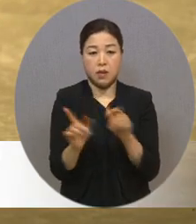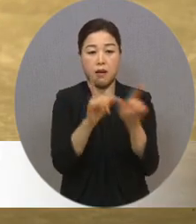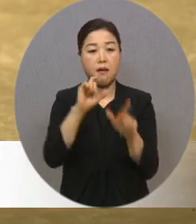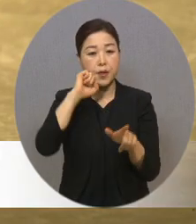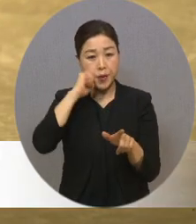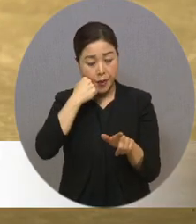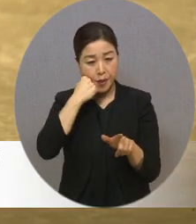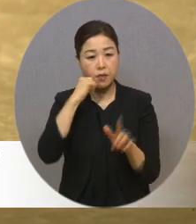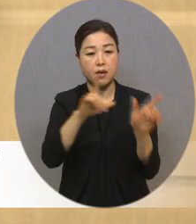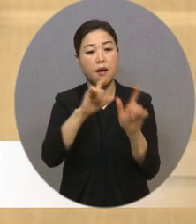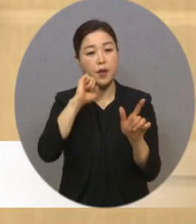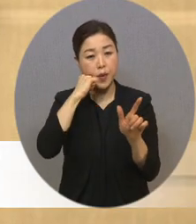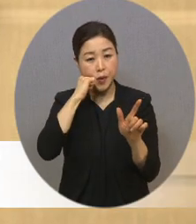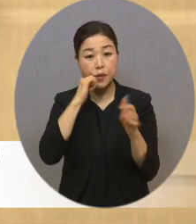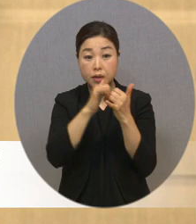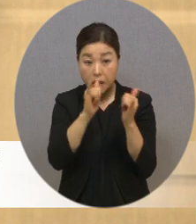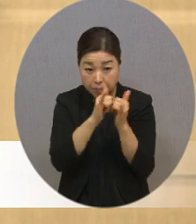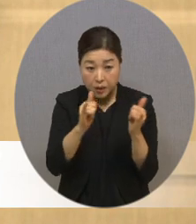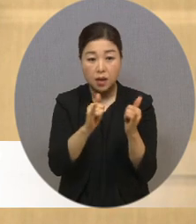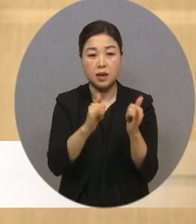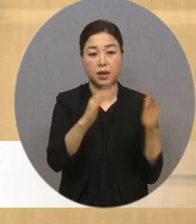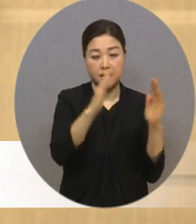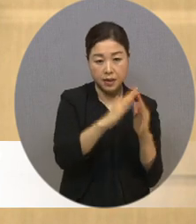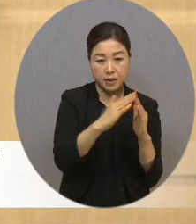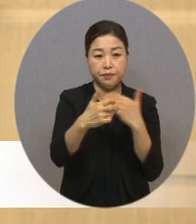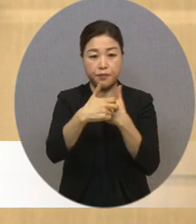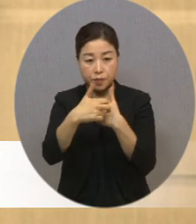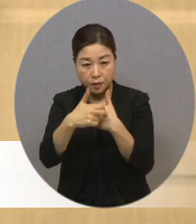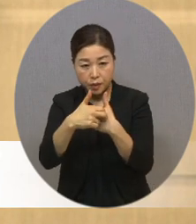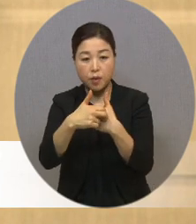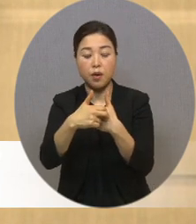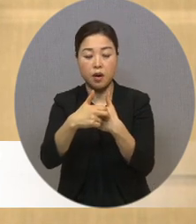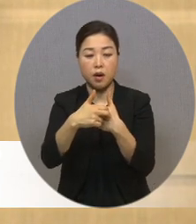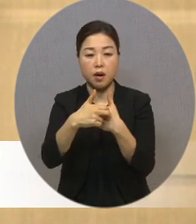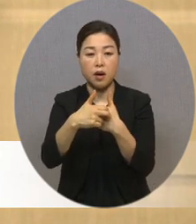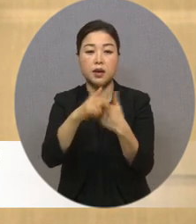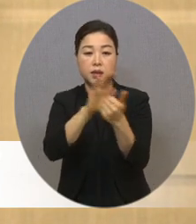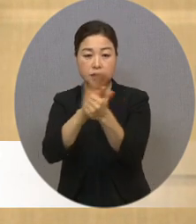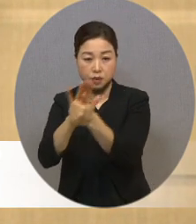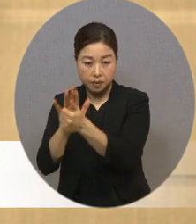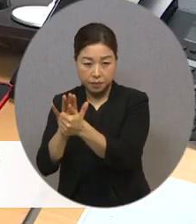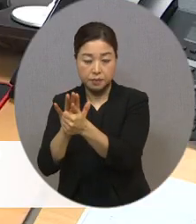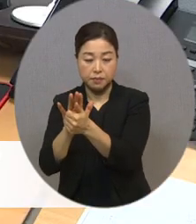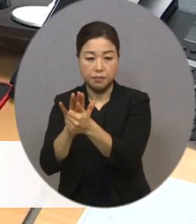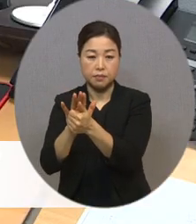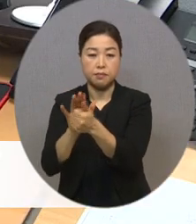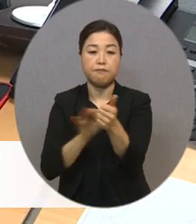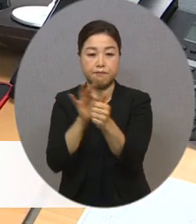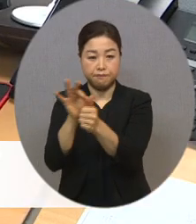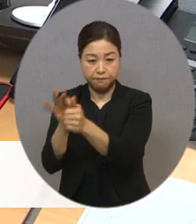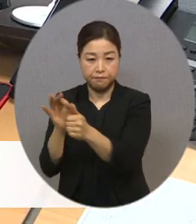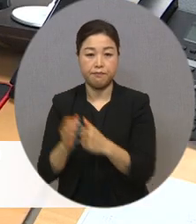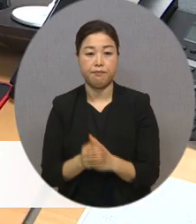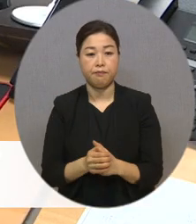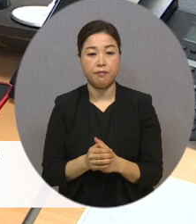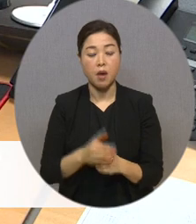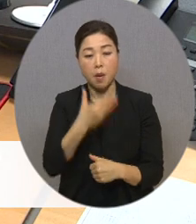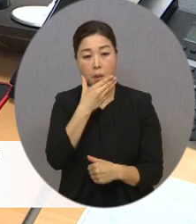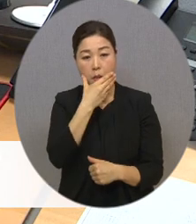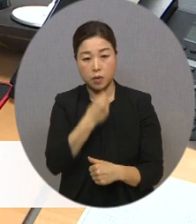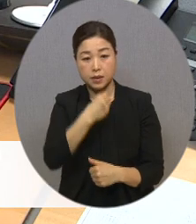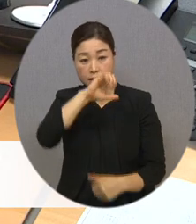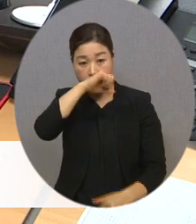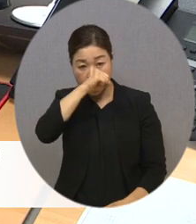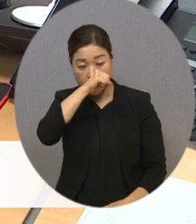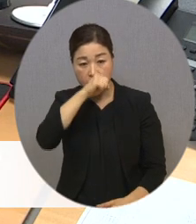어려운 저소득층에게 생계, 주거, 의료 등을 신속하게 지원하는 제도입니다. 올해 긴급복지 예산은